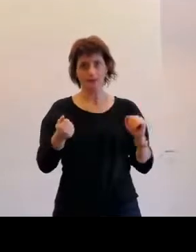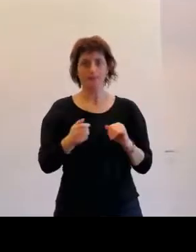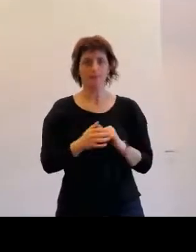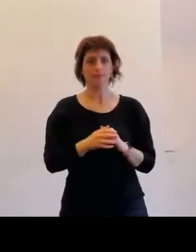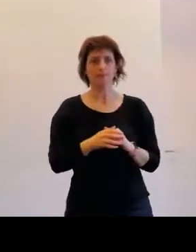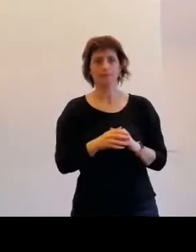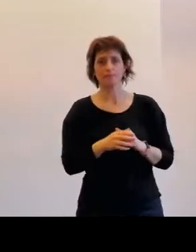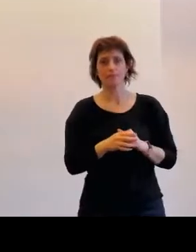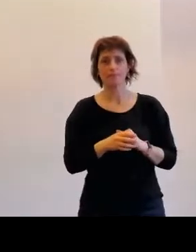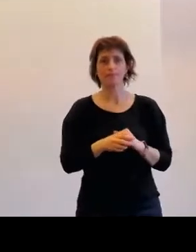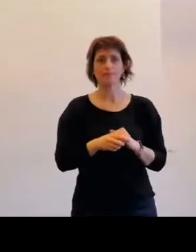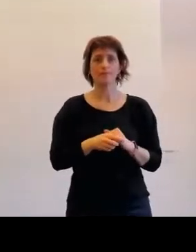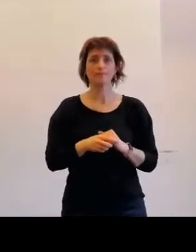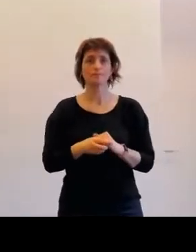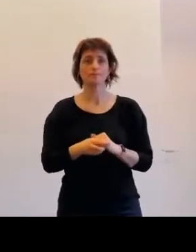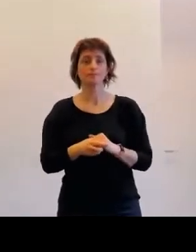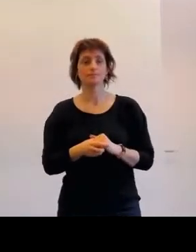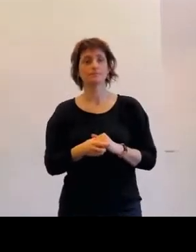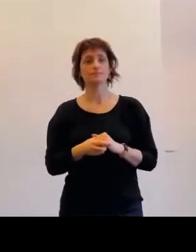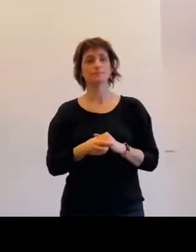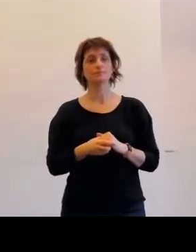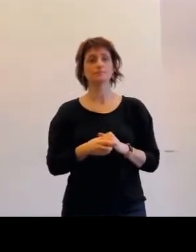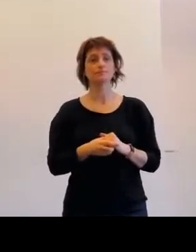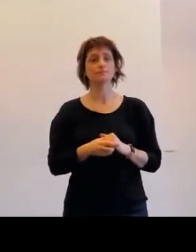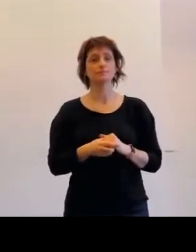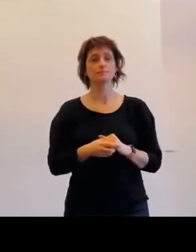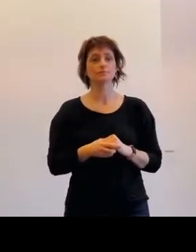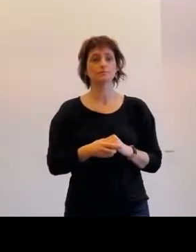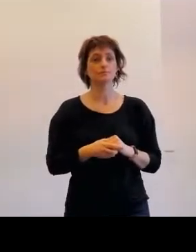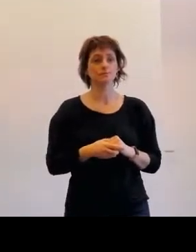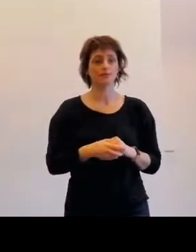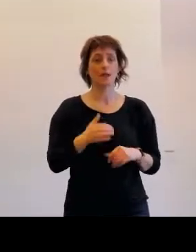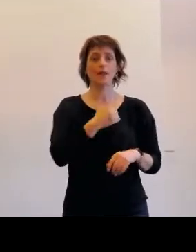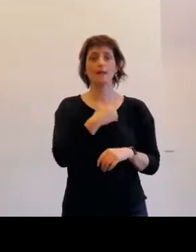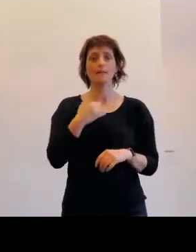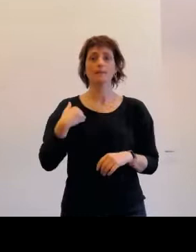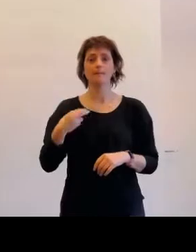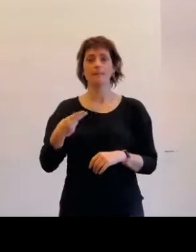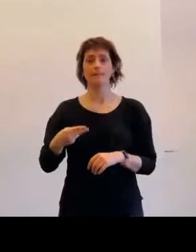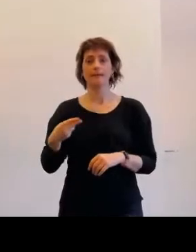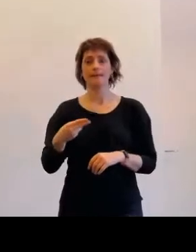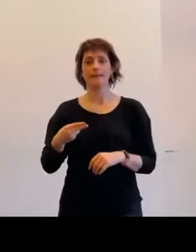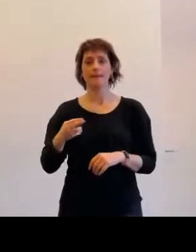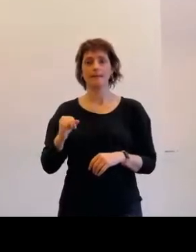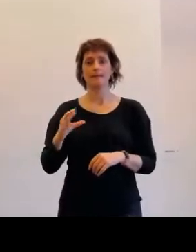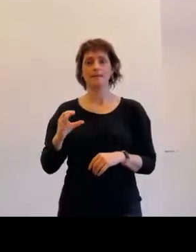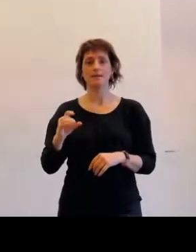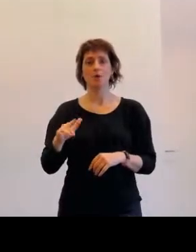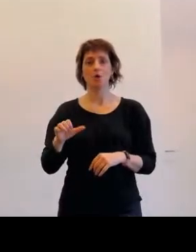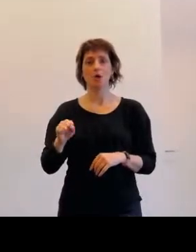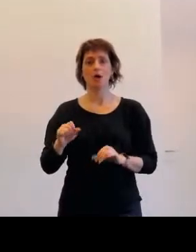réindiqués tout à l'heure. Donc, Antoine Le Soleuse, absent. Nadège Nicolas. Présente.